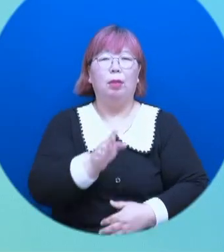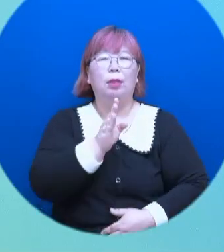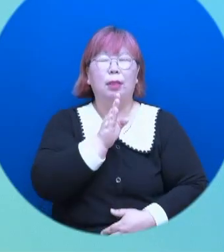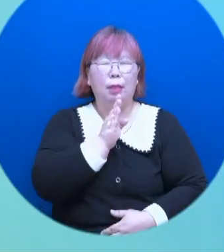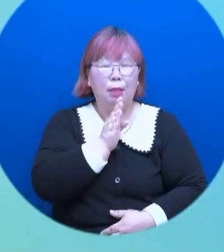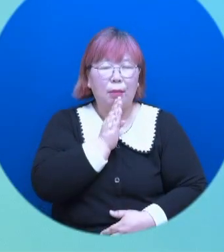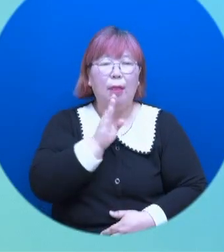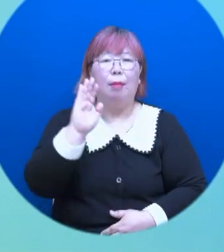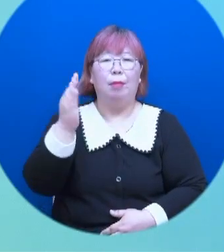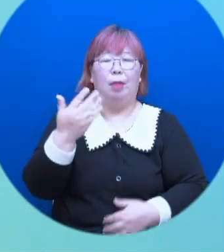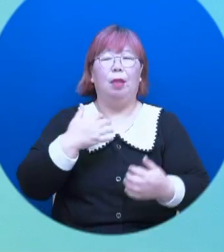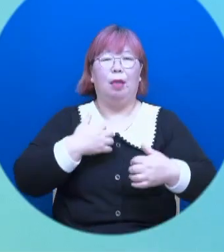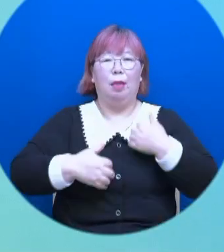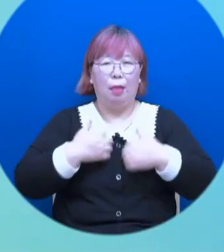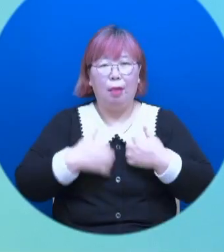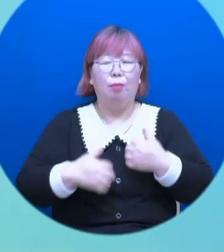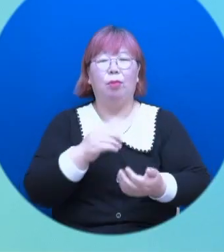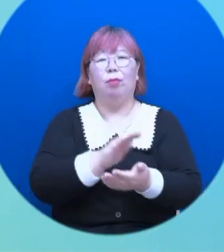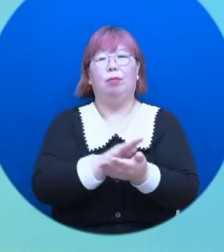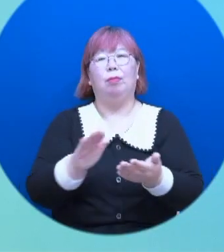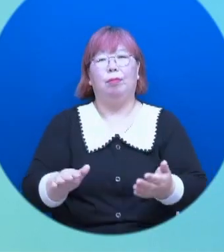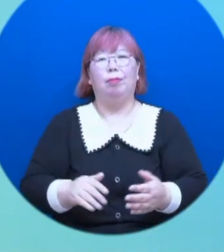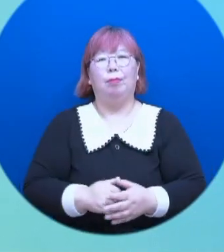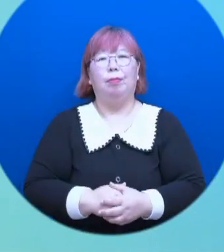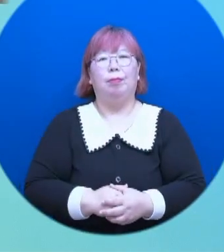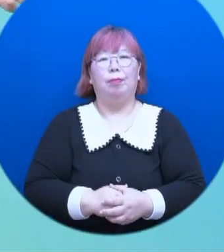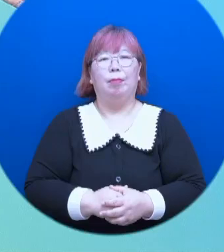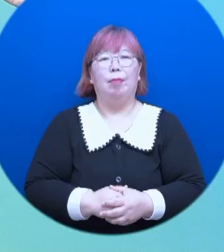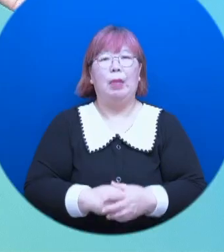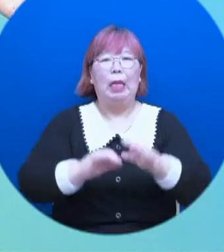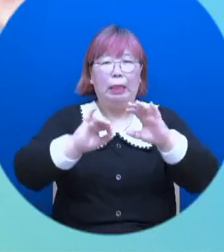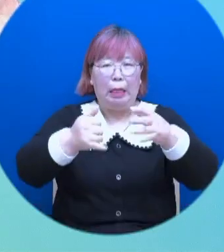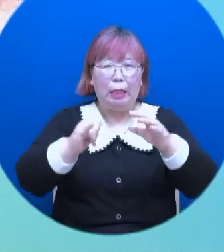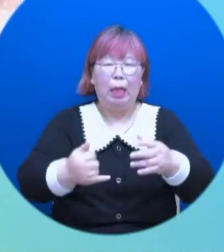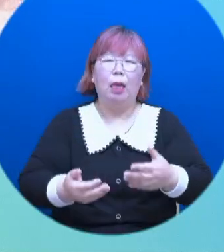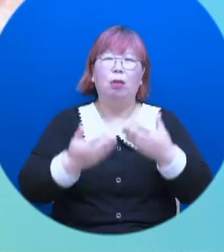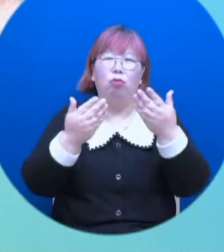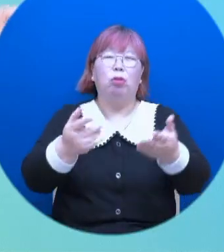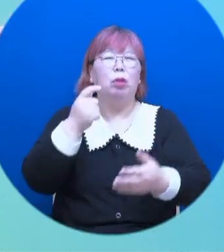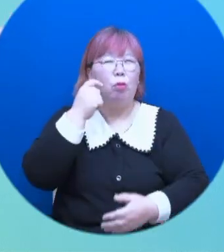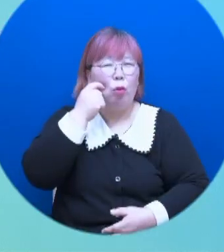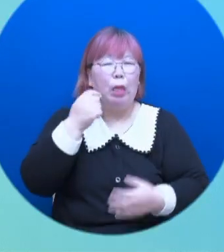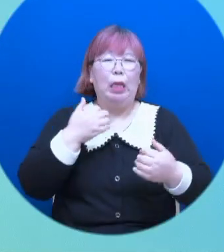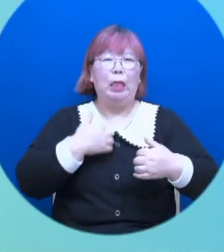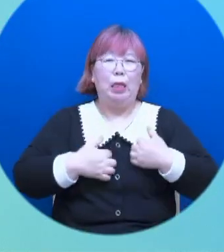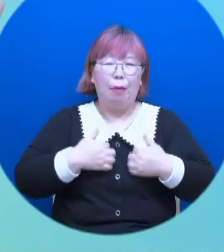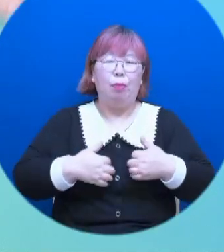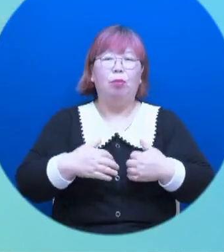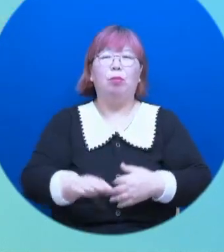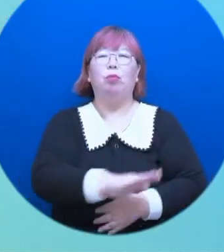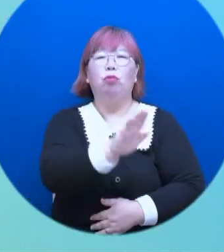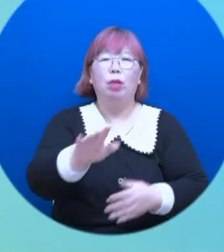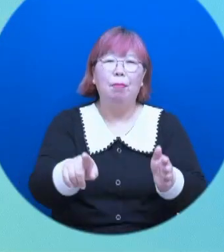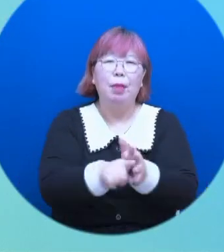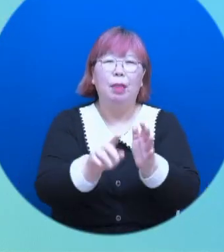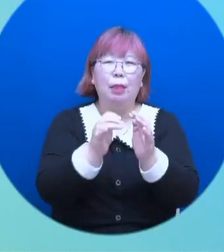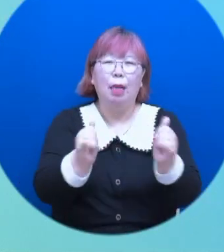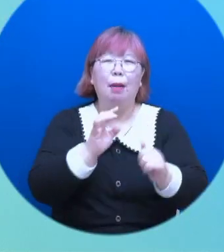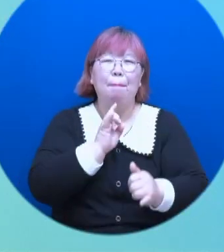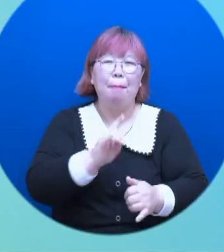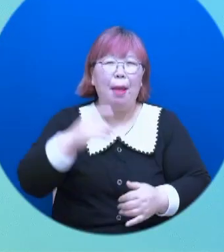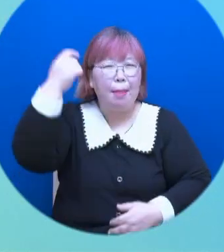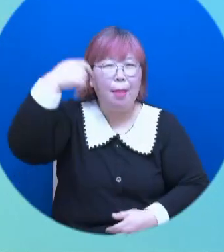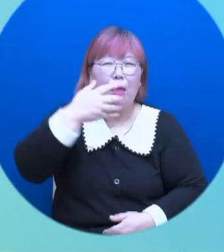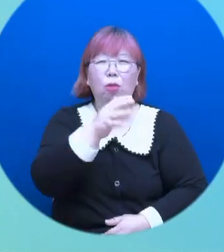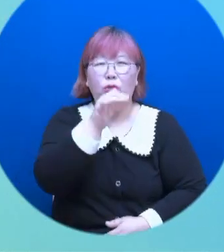참된 기쁨입니다. 세상이 줄 수 없는 기쁨, 우리 믿는 자들만 느낄 수